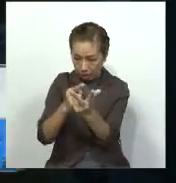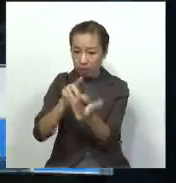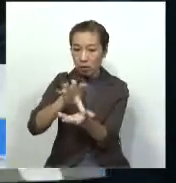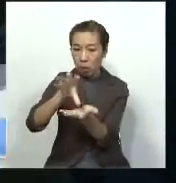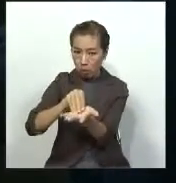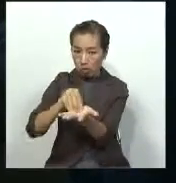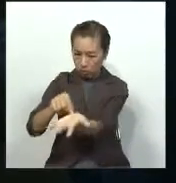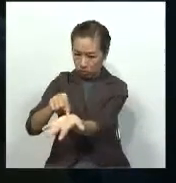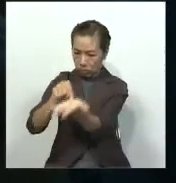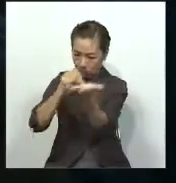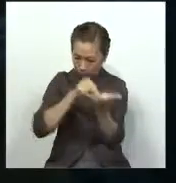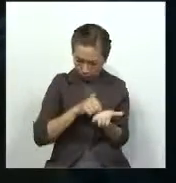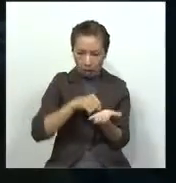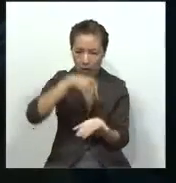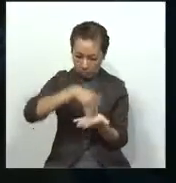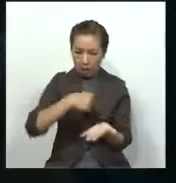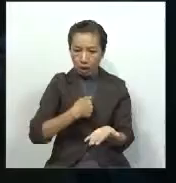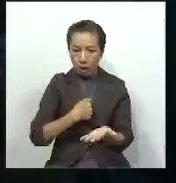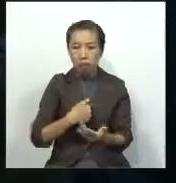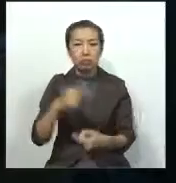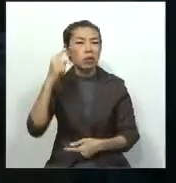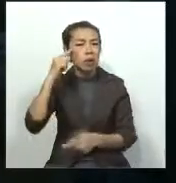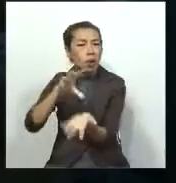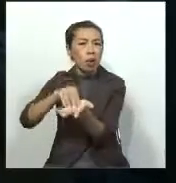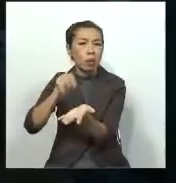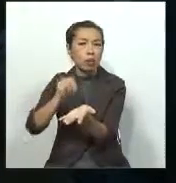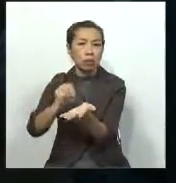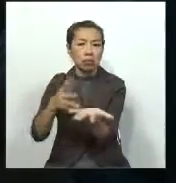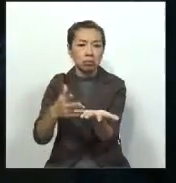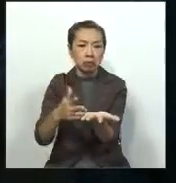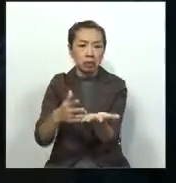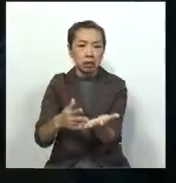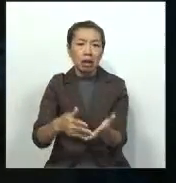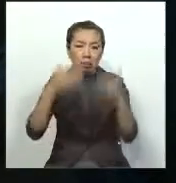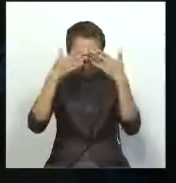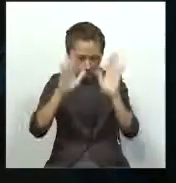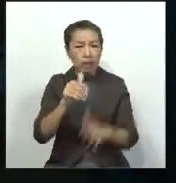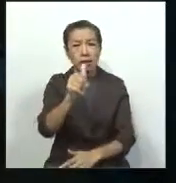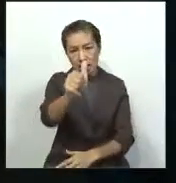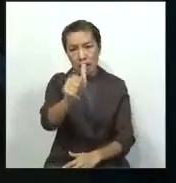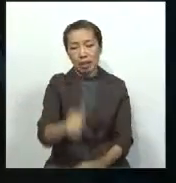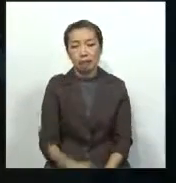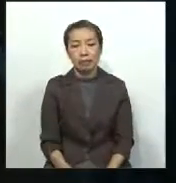อีกครั้งหนึ่งและข้อมูลหลังจากนั้นผมคิดว่าไม่มีอะไรที่ต้องไม่เปิดเผยครับเปิดเผยได้หมดครับ